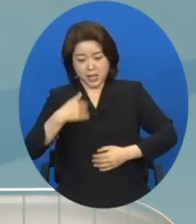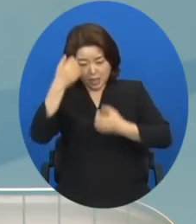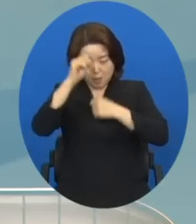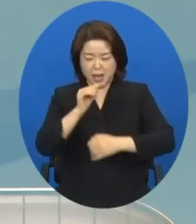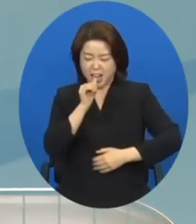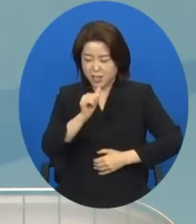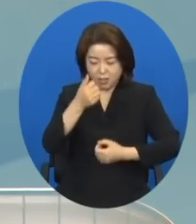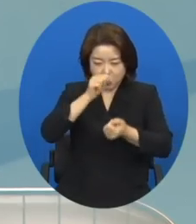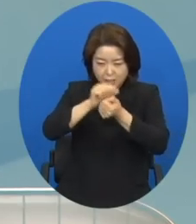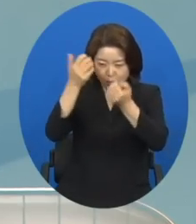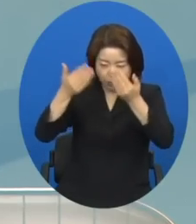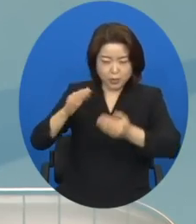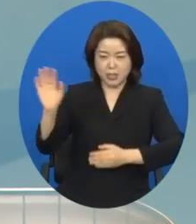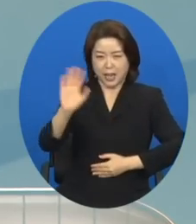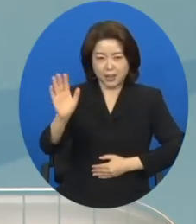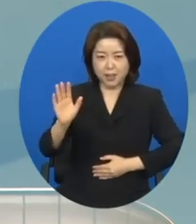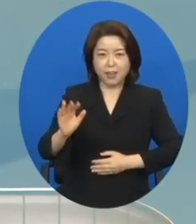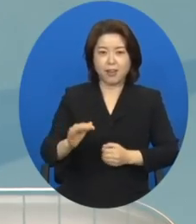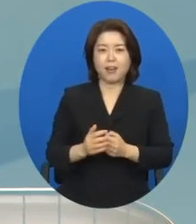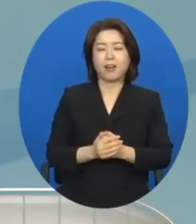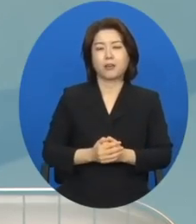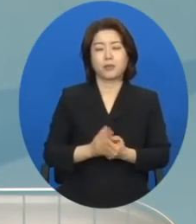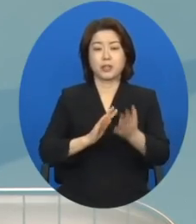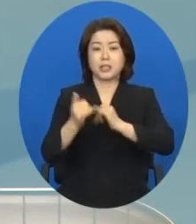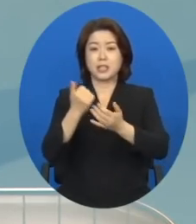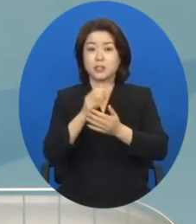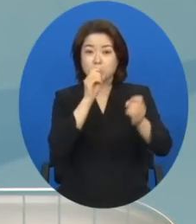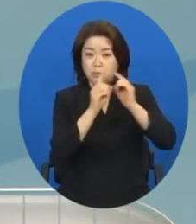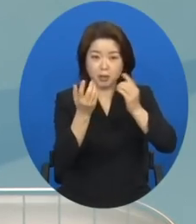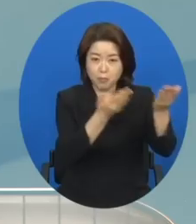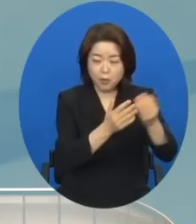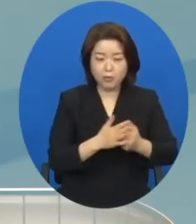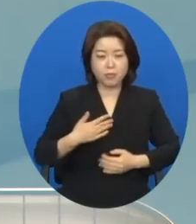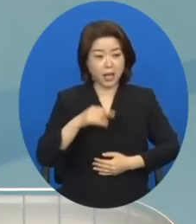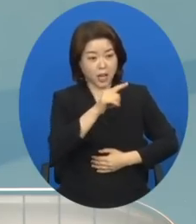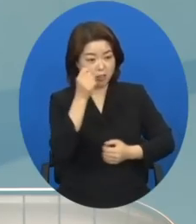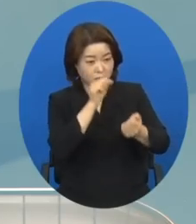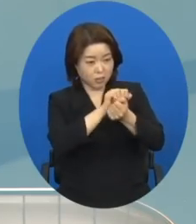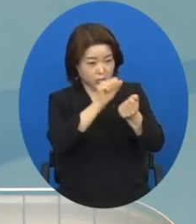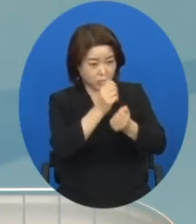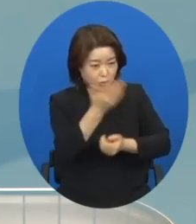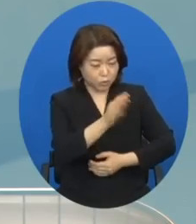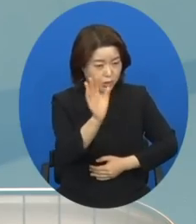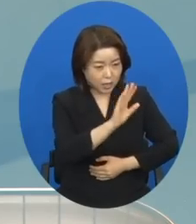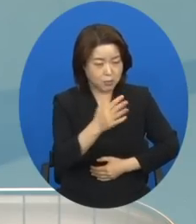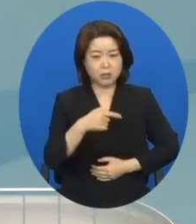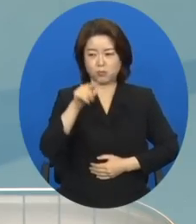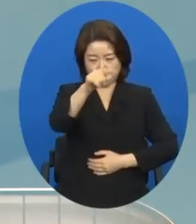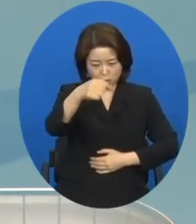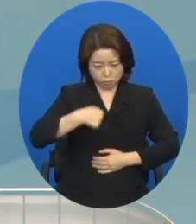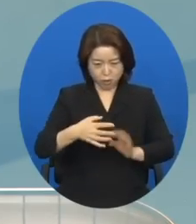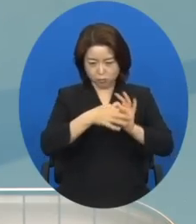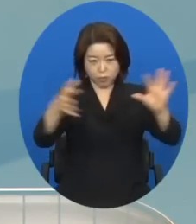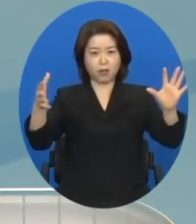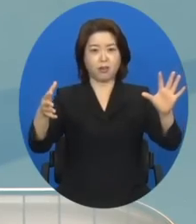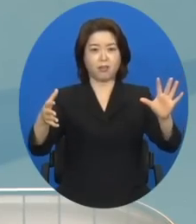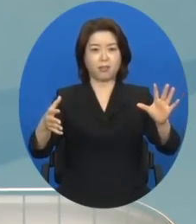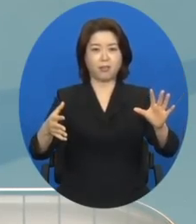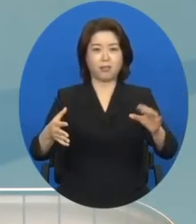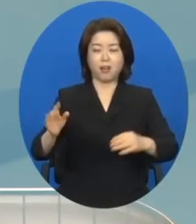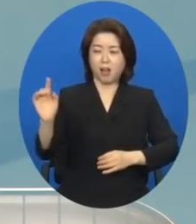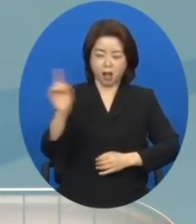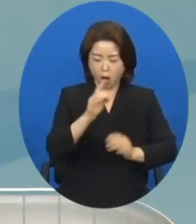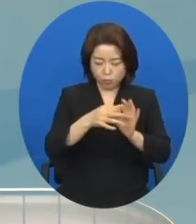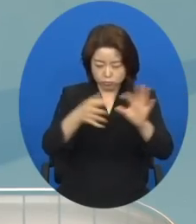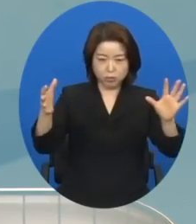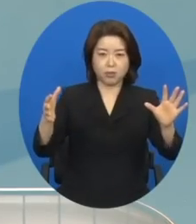못하십니다. 예수께서 그에게 말씀하셨다. 내가 너를 씻기지 아니하면 너는 나와 상관이 없다. 이 상관이 없다는 것은 아무 관계도